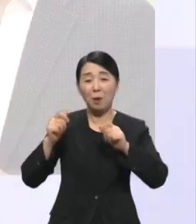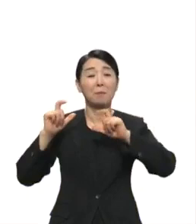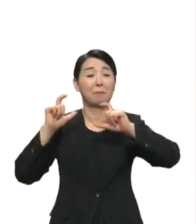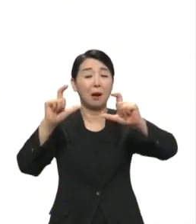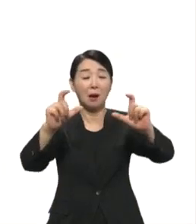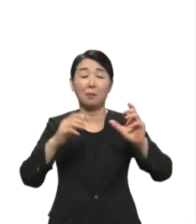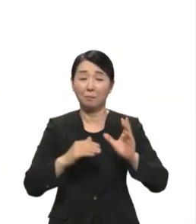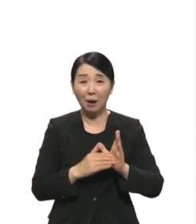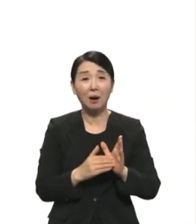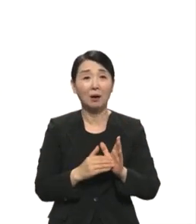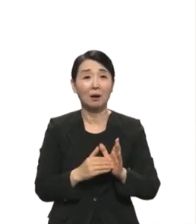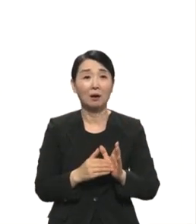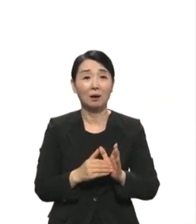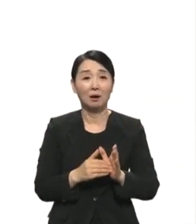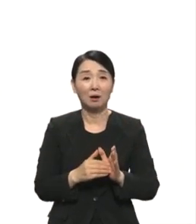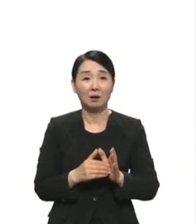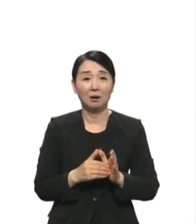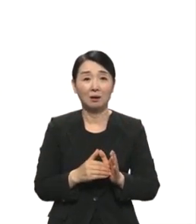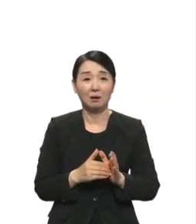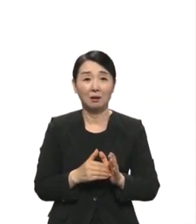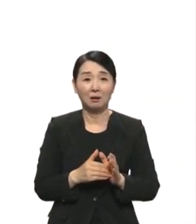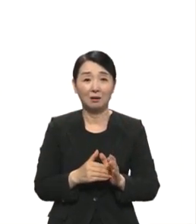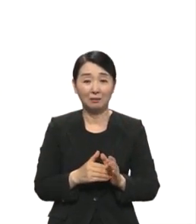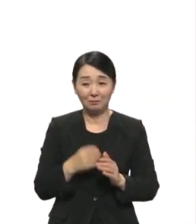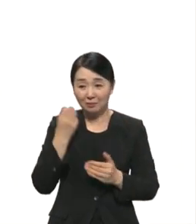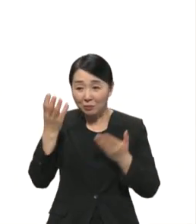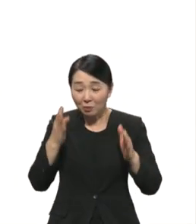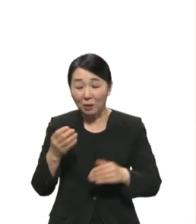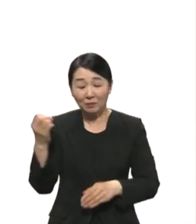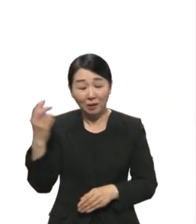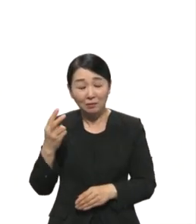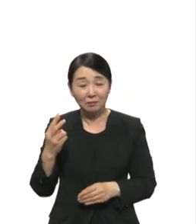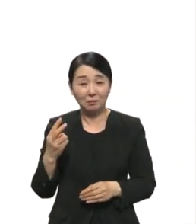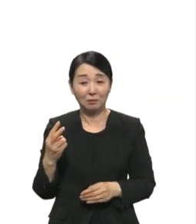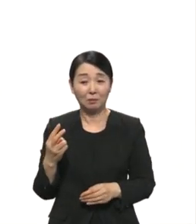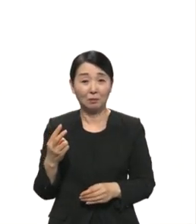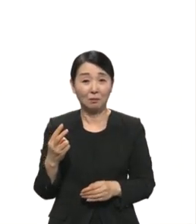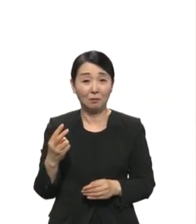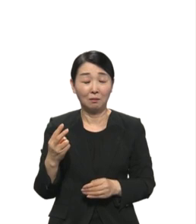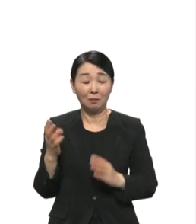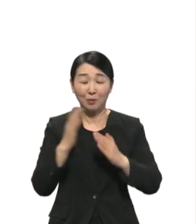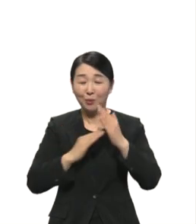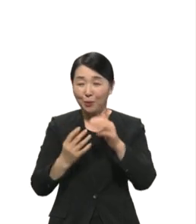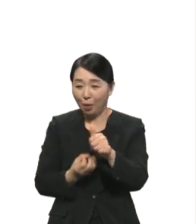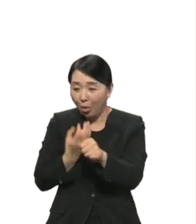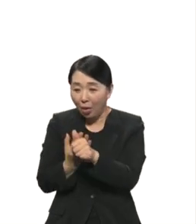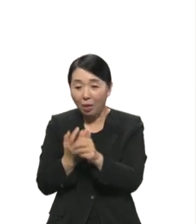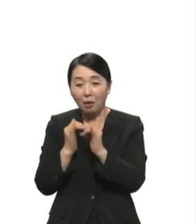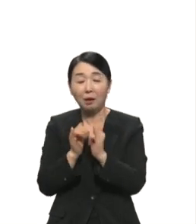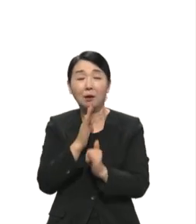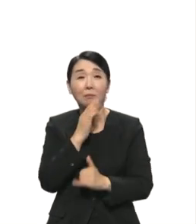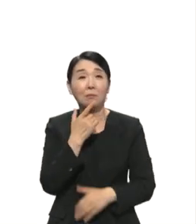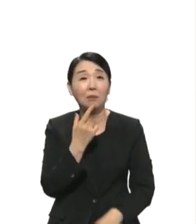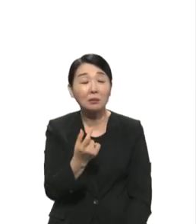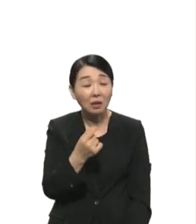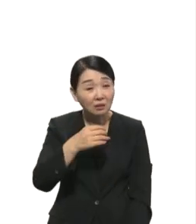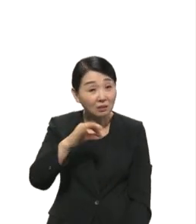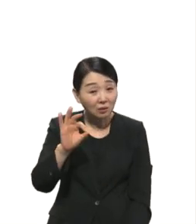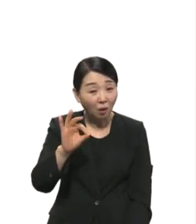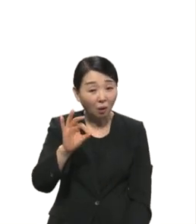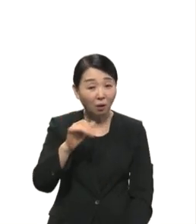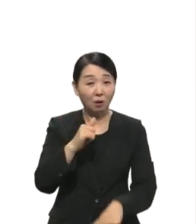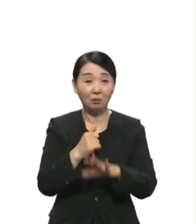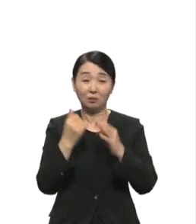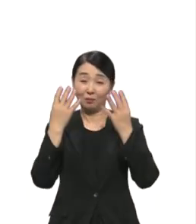사건을 사실은 3개월 만에 이렇게 그냥 공익 제보자가 맞다는 식의 그런